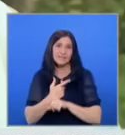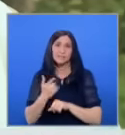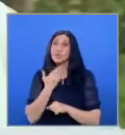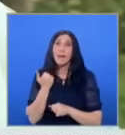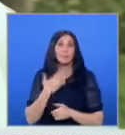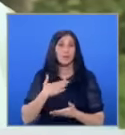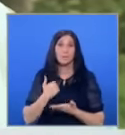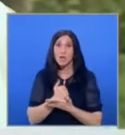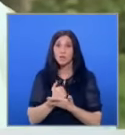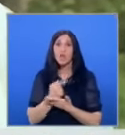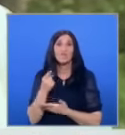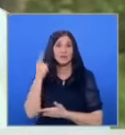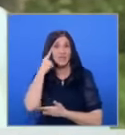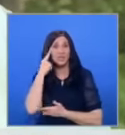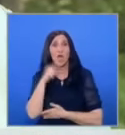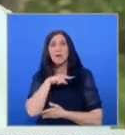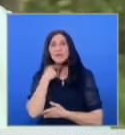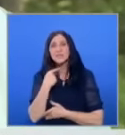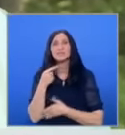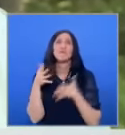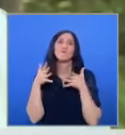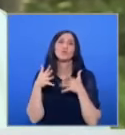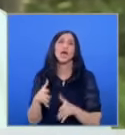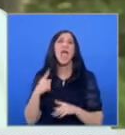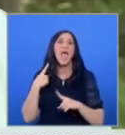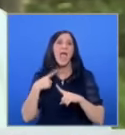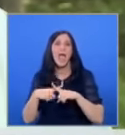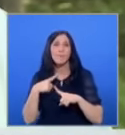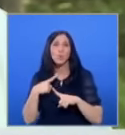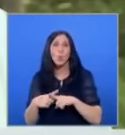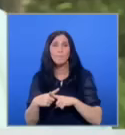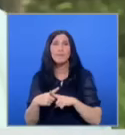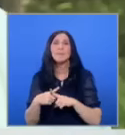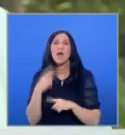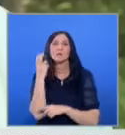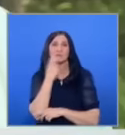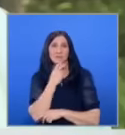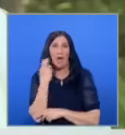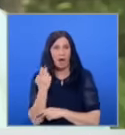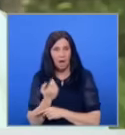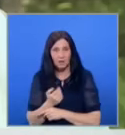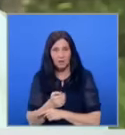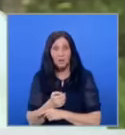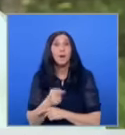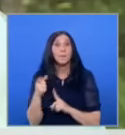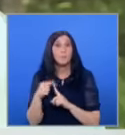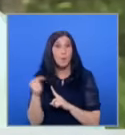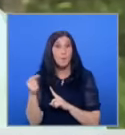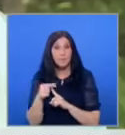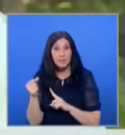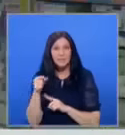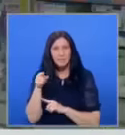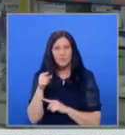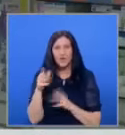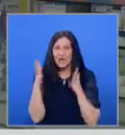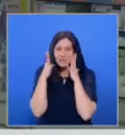означава риск за влошаване на гликирания хемоглобин, за влошаване на стойностите на захарта. И по принцип това